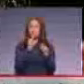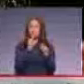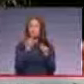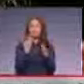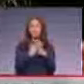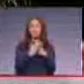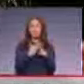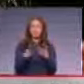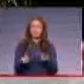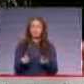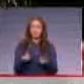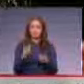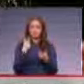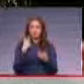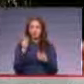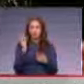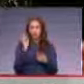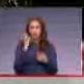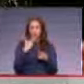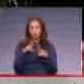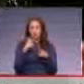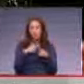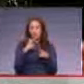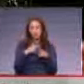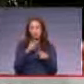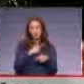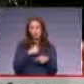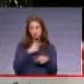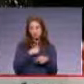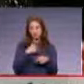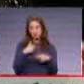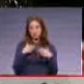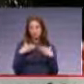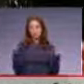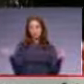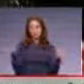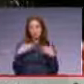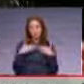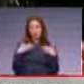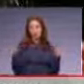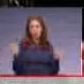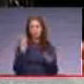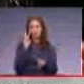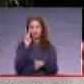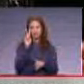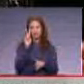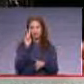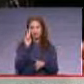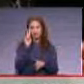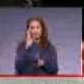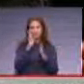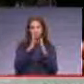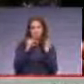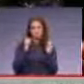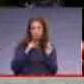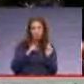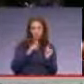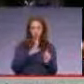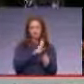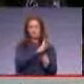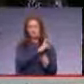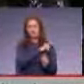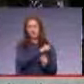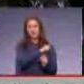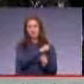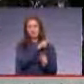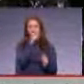والبوابة الثانية ده البوابة الثانية يعني مصر بالنسبة لفلسطين. يعني انت لما تطلع